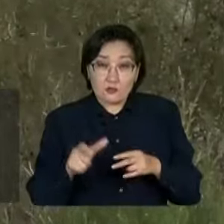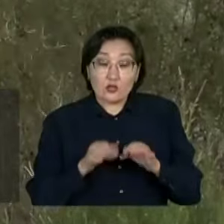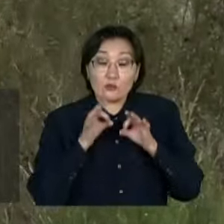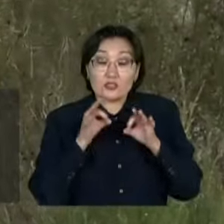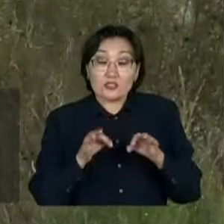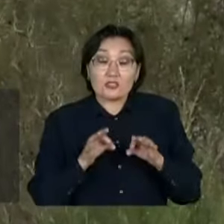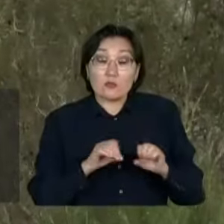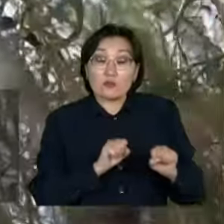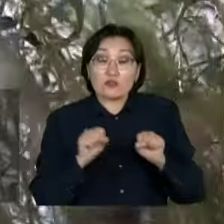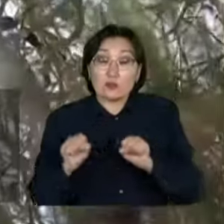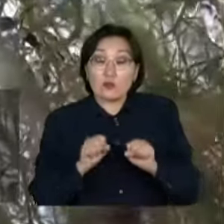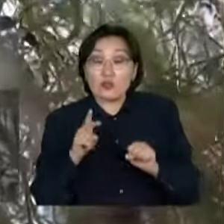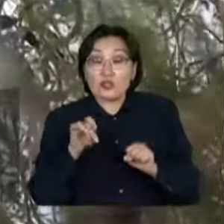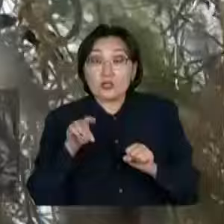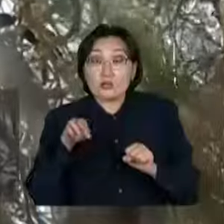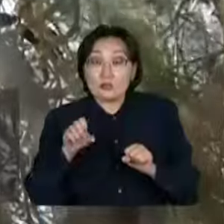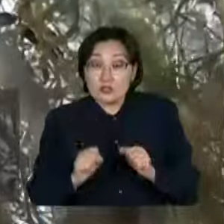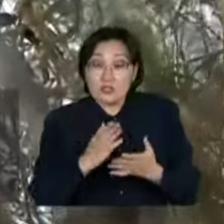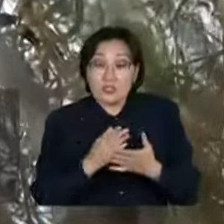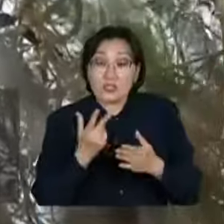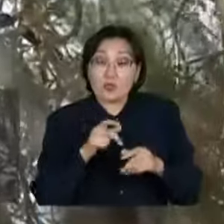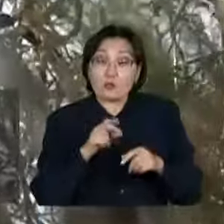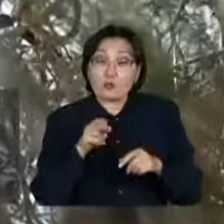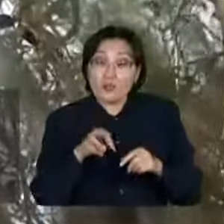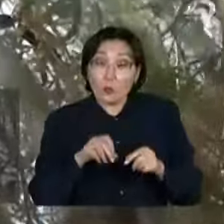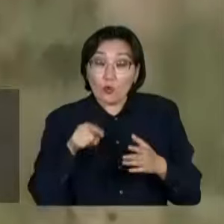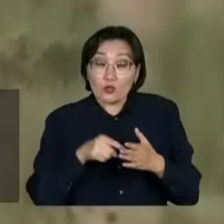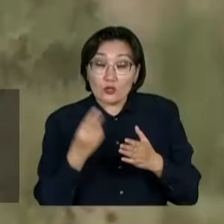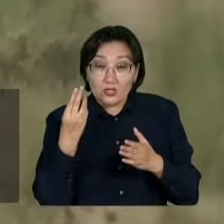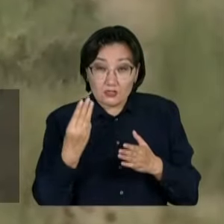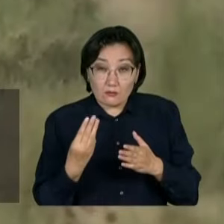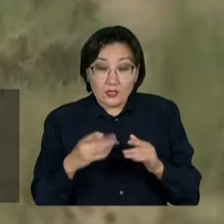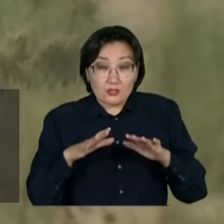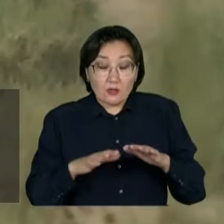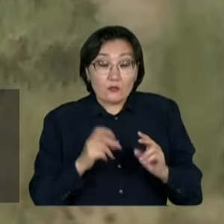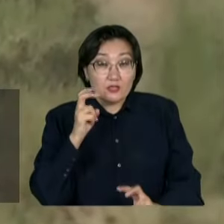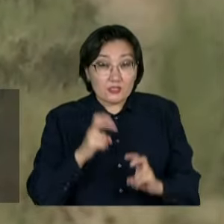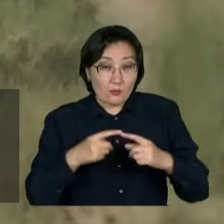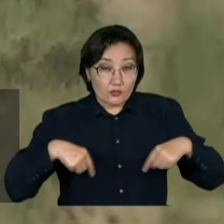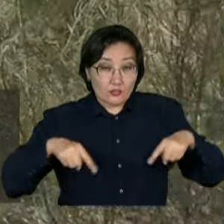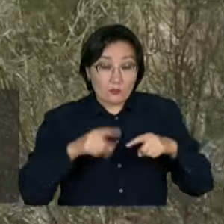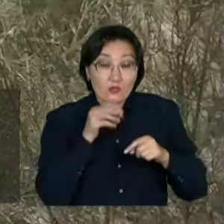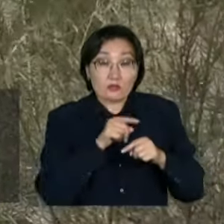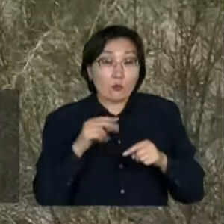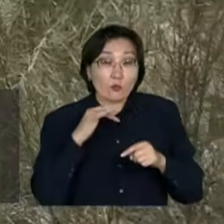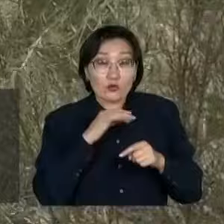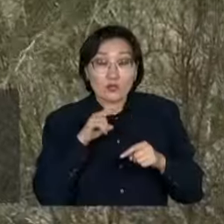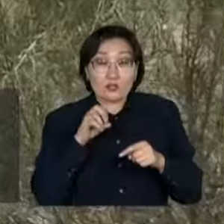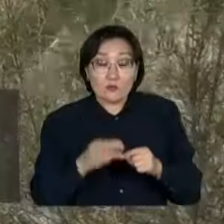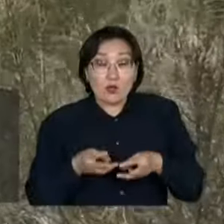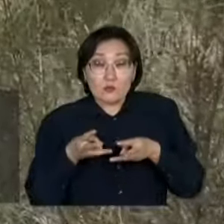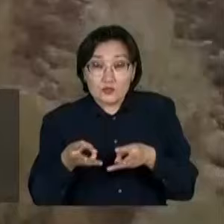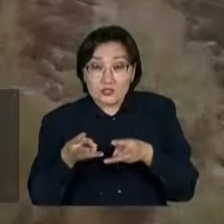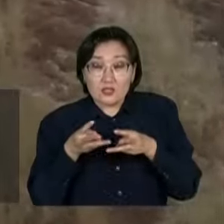Отмечу, хвостохранилище Кошкар-Ата расположено в 3 километрах от города Актау. Местные промышленные предприятия в течение многих лет сливали в